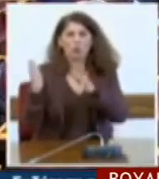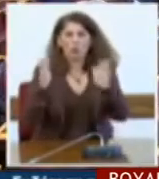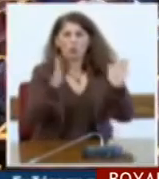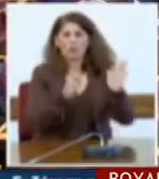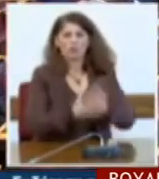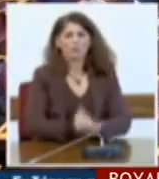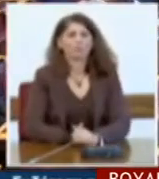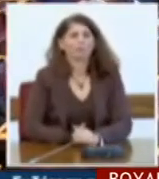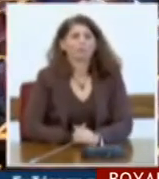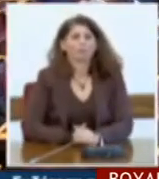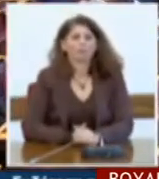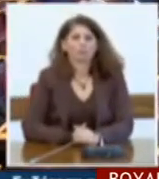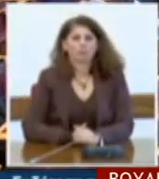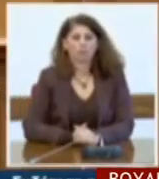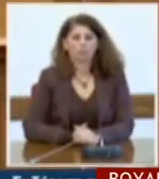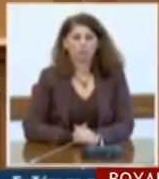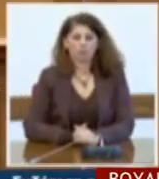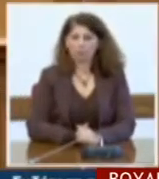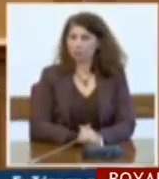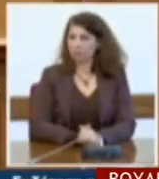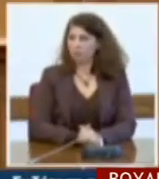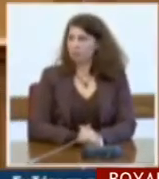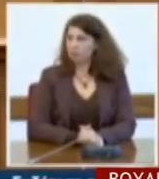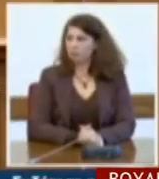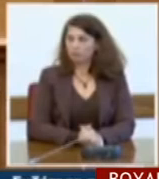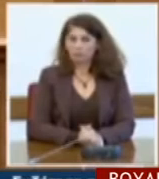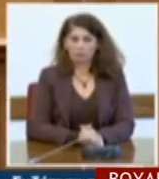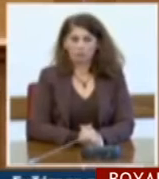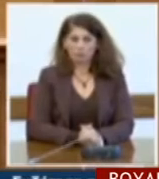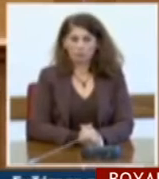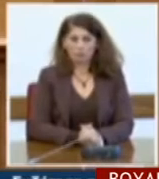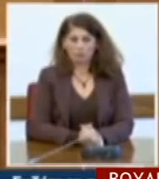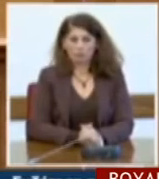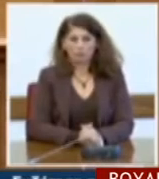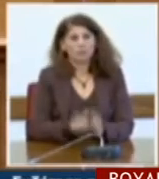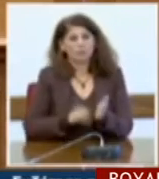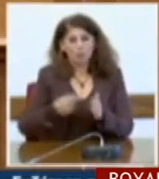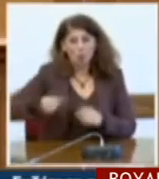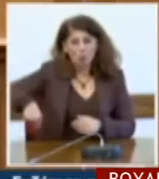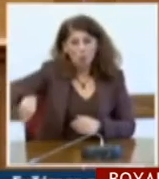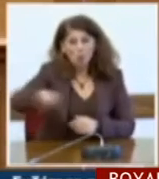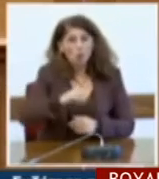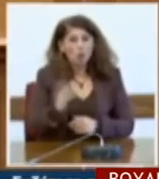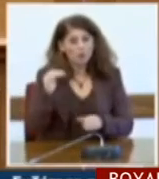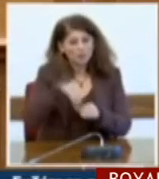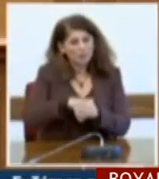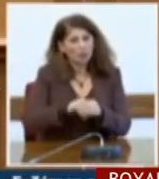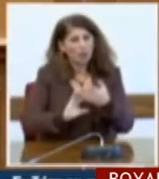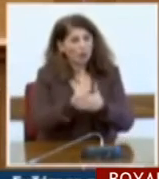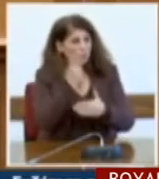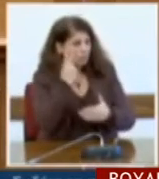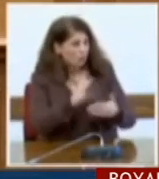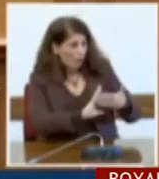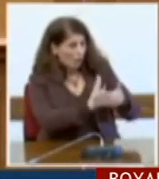Γιατί συμμετοχή στην ανάπτυξη πρέπει να έχουν όλοι και κυρίως οι πιο αδύναμοι. Και κάτι